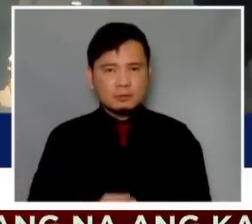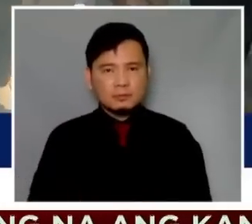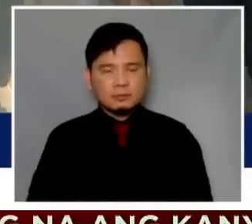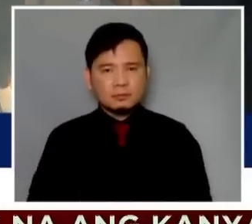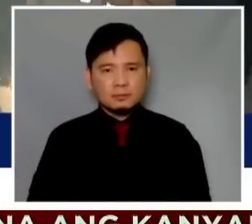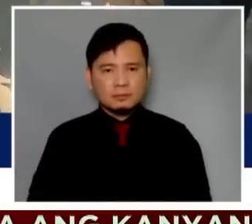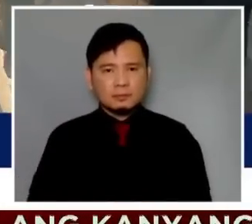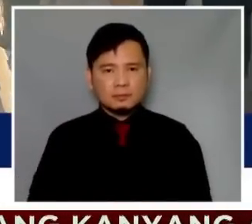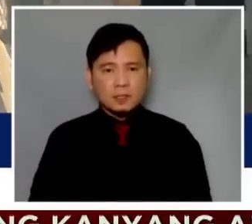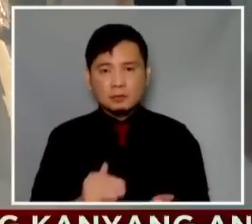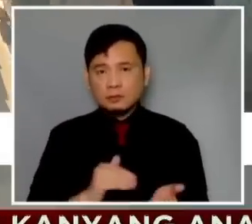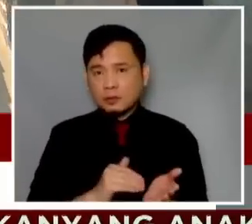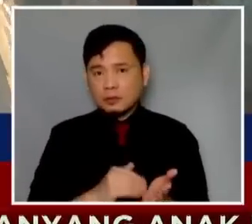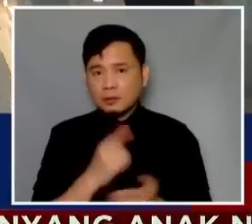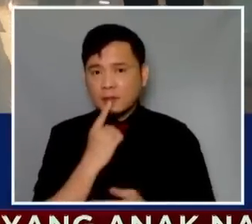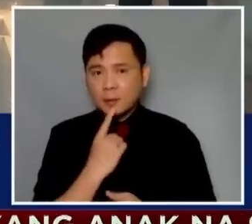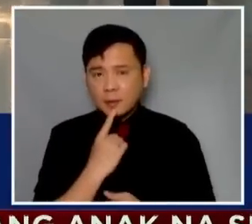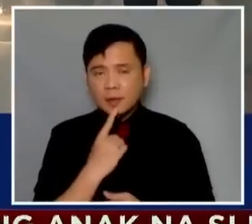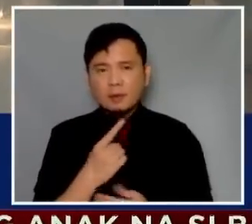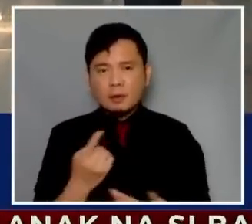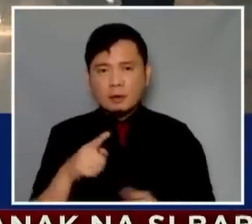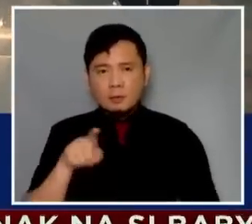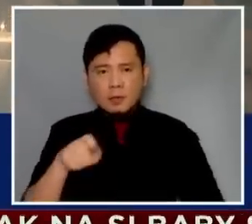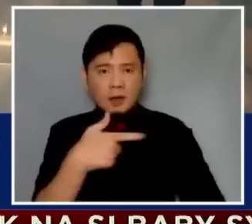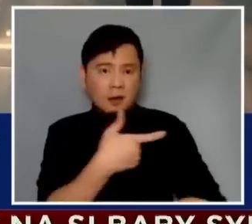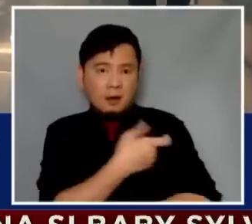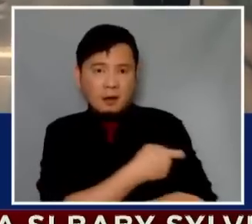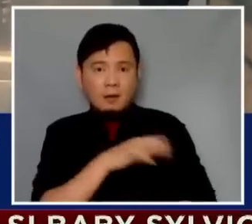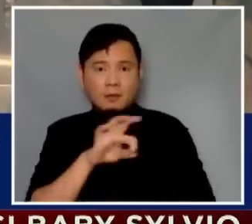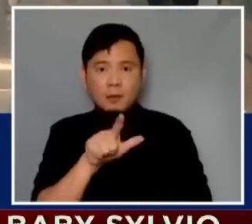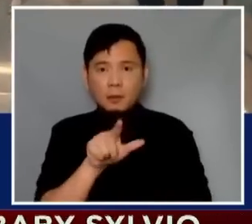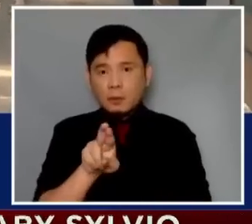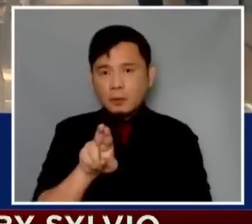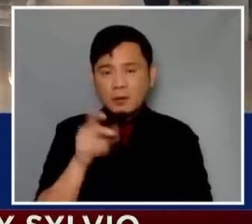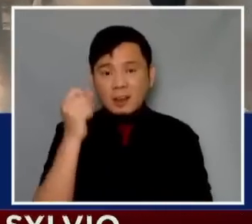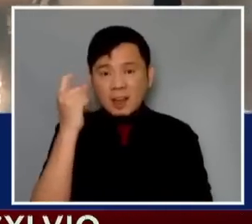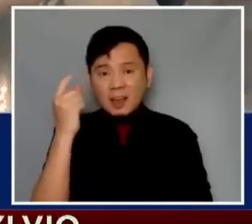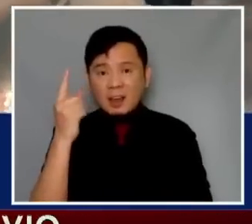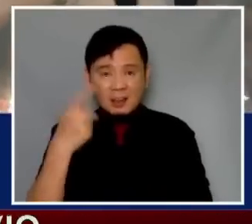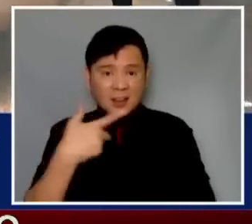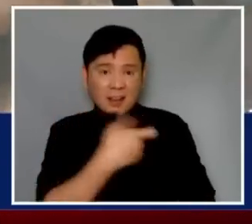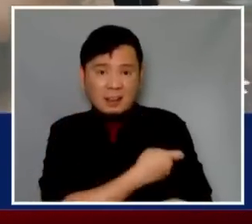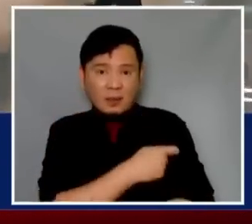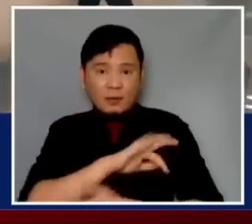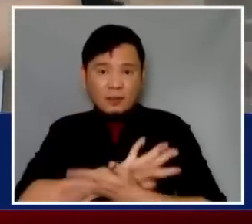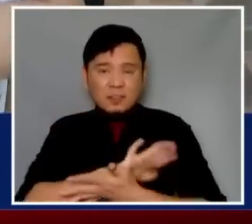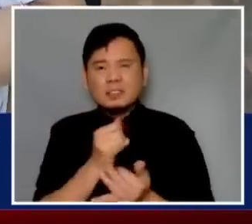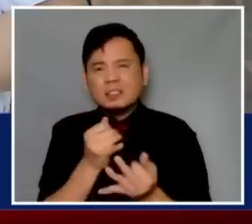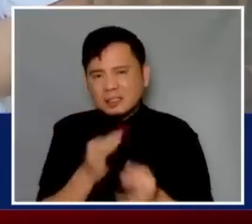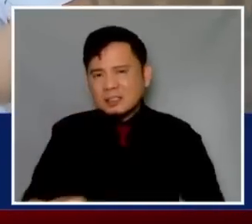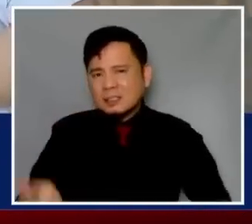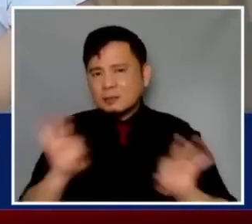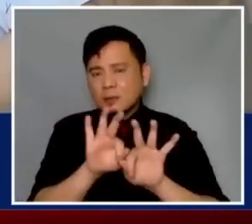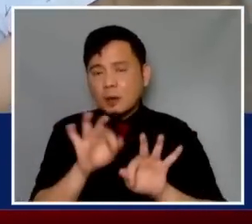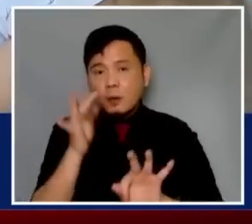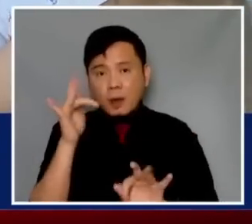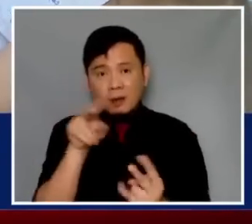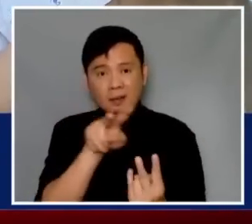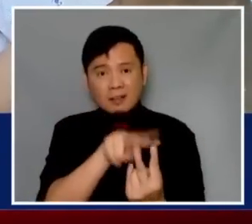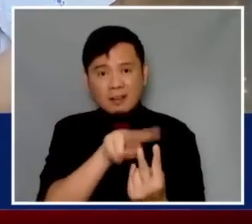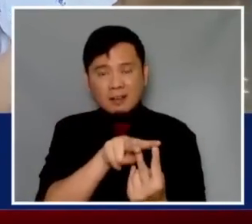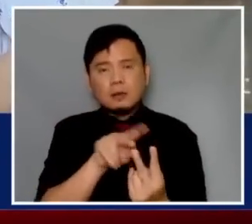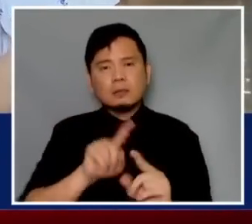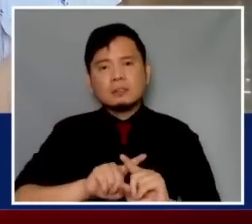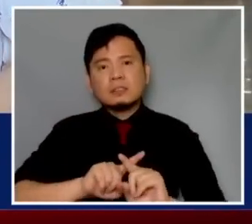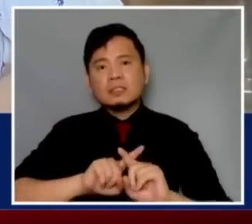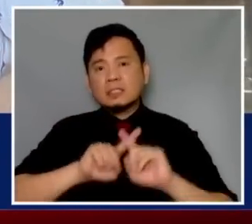magpa-flu vaccine, pero hindi ito dapat pamalit ng booster shot ng COVID vaccine. Dahil magkaibang virus naman ang